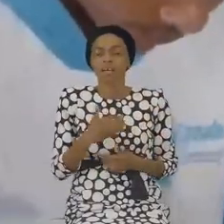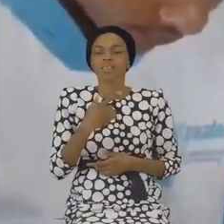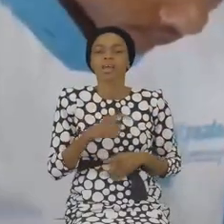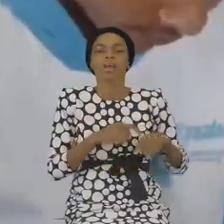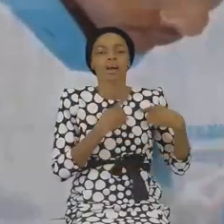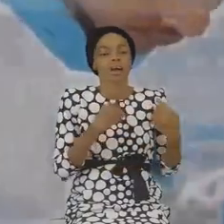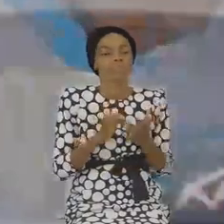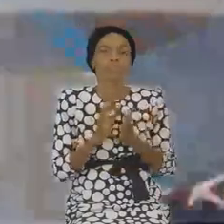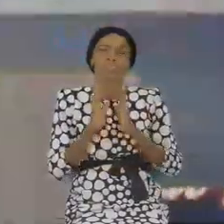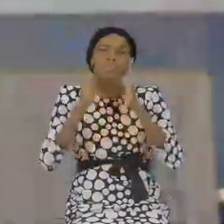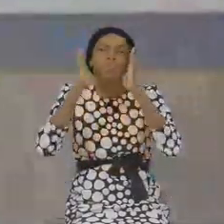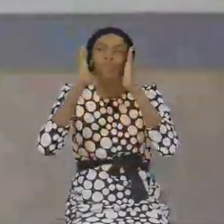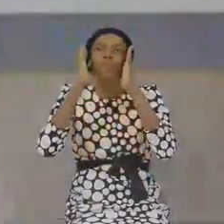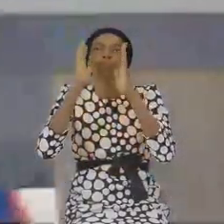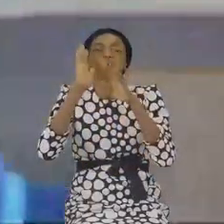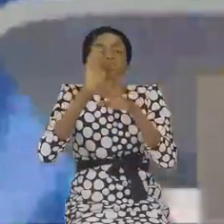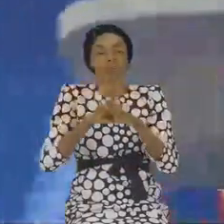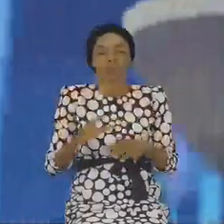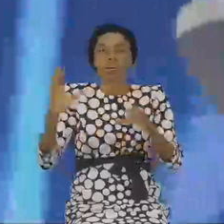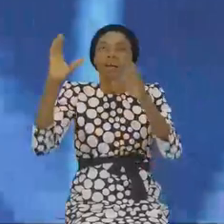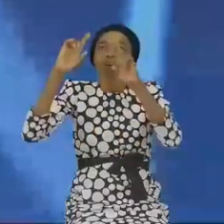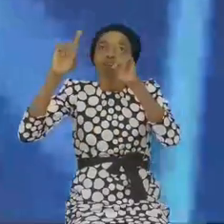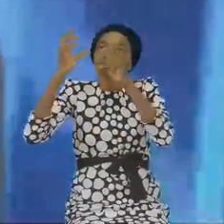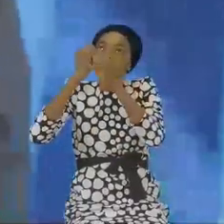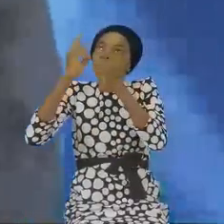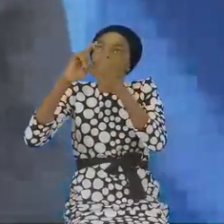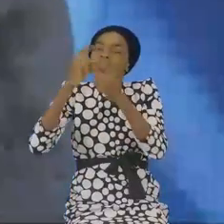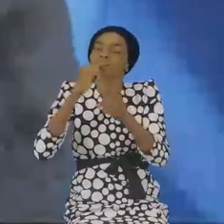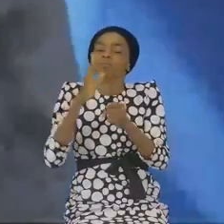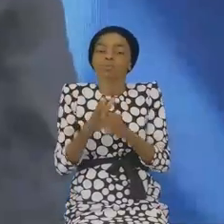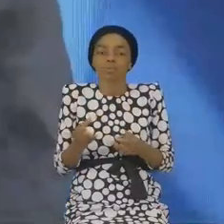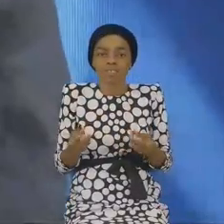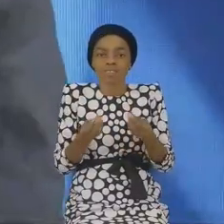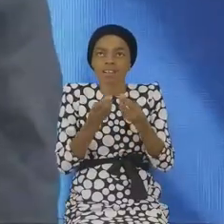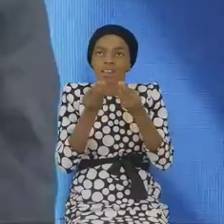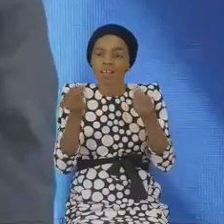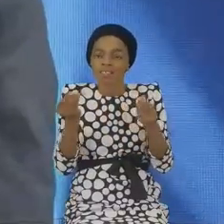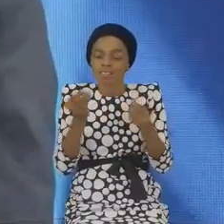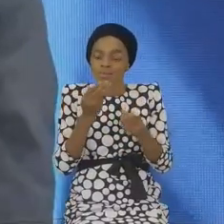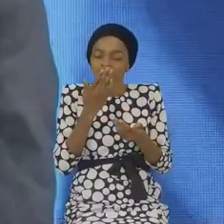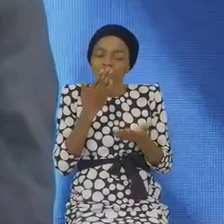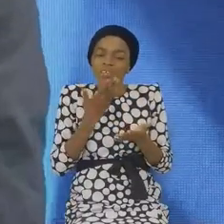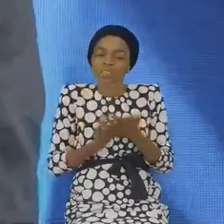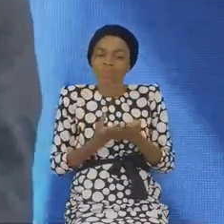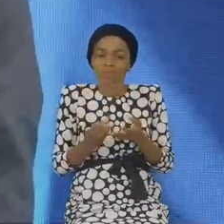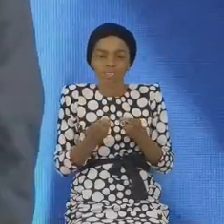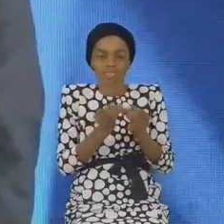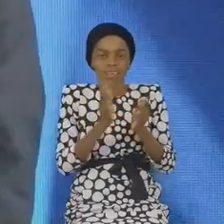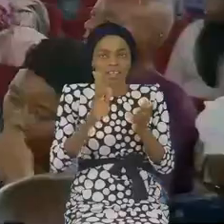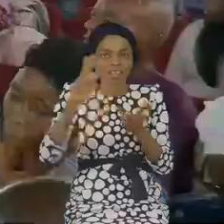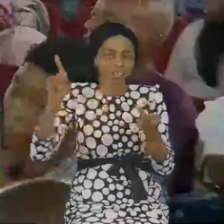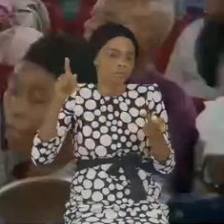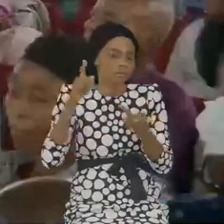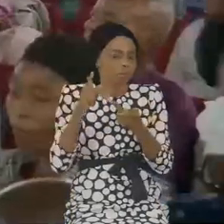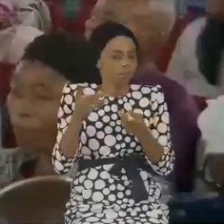cœurs concentrés pour entrer dans cette terre promise, dans ce pays de délices et dans ce pays parfait.